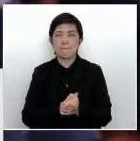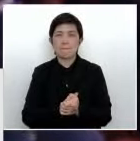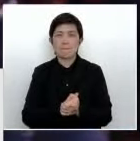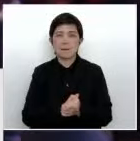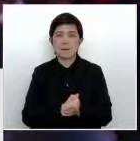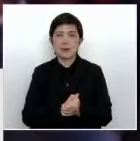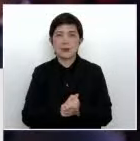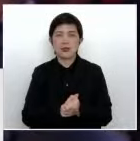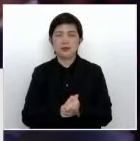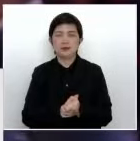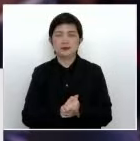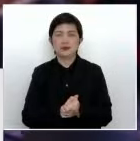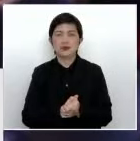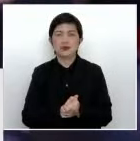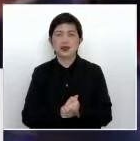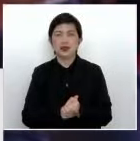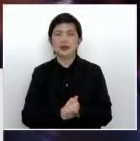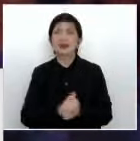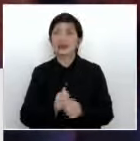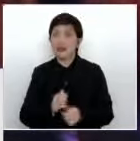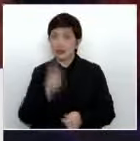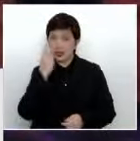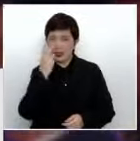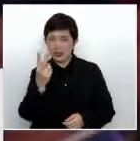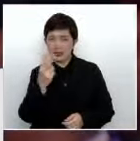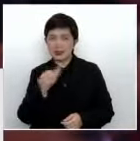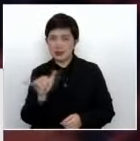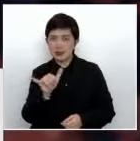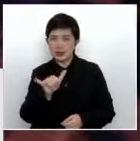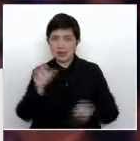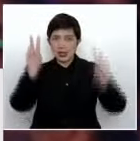suharianto baik kita lihat kita lihat bersama-sama tema